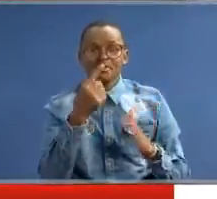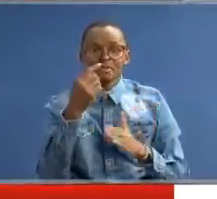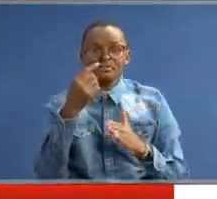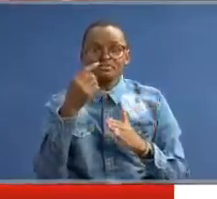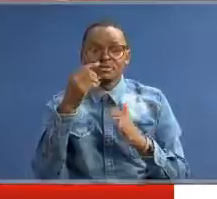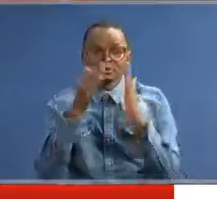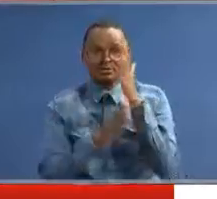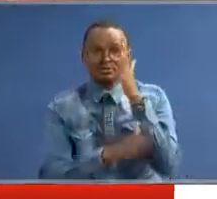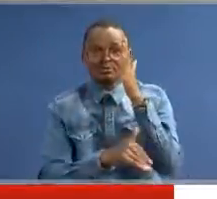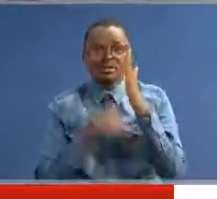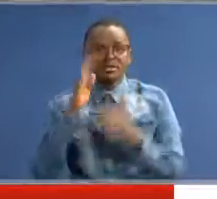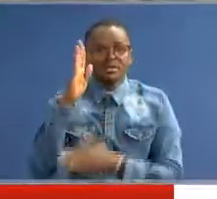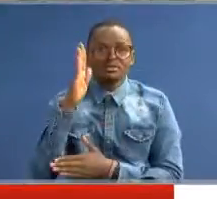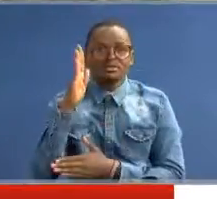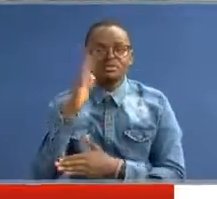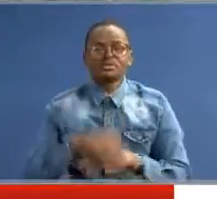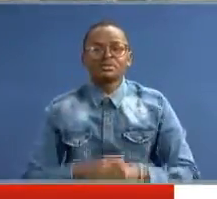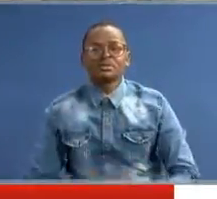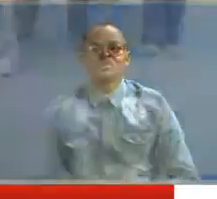wa usalama.